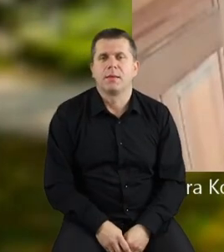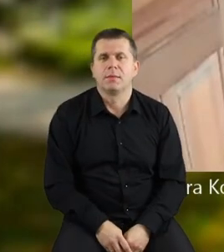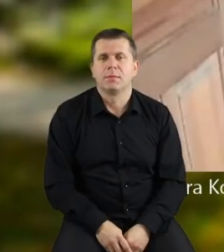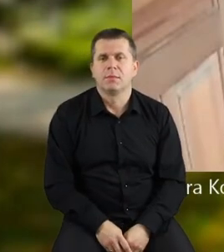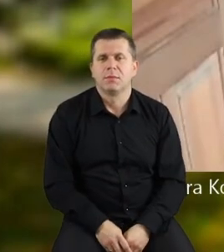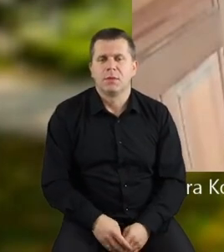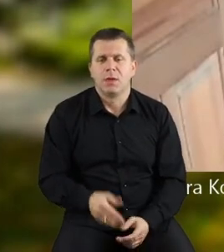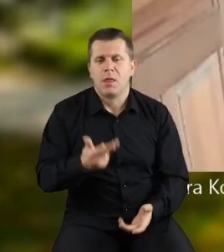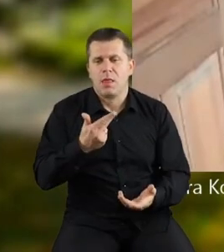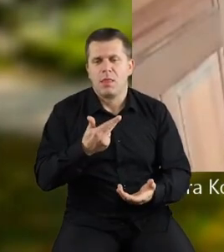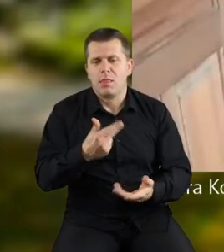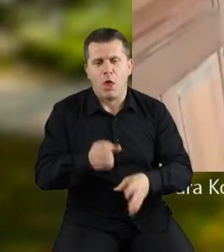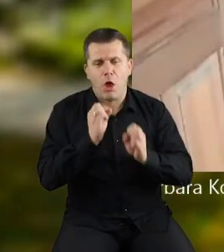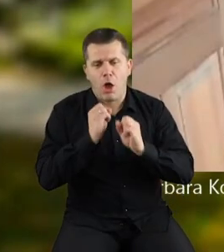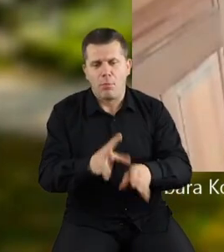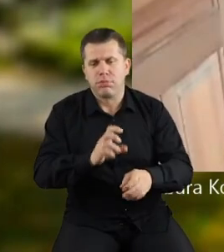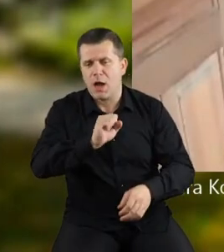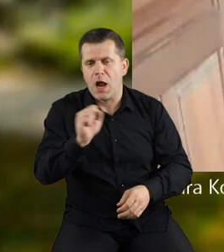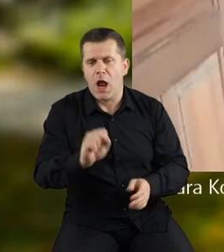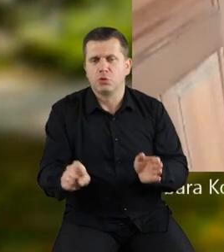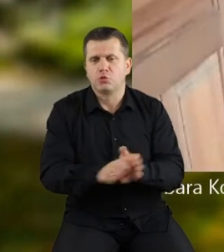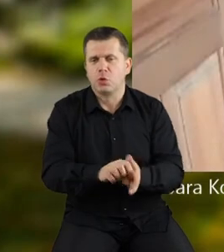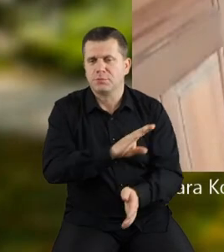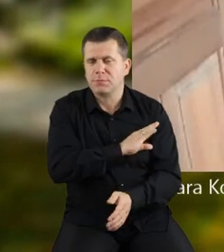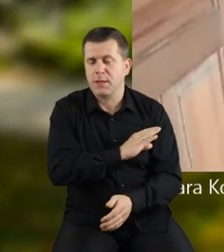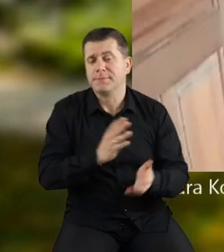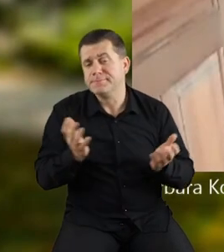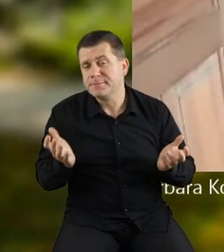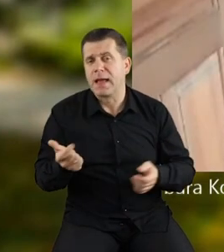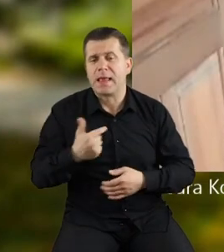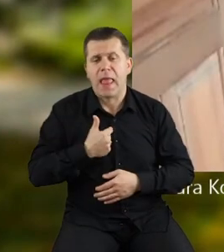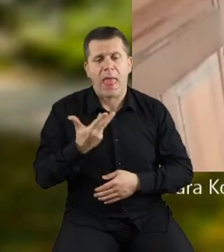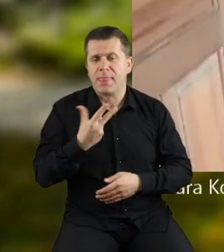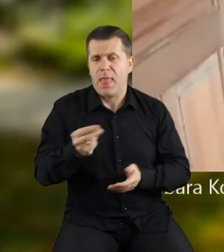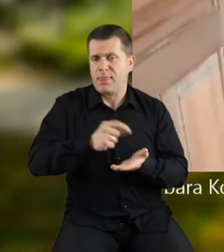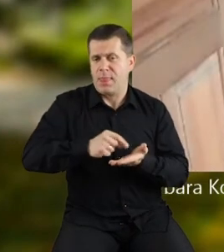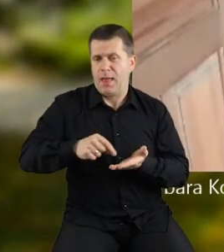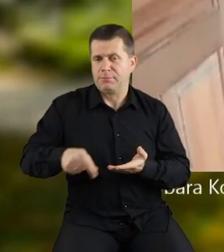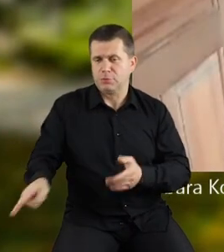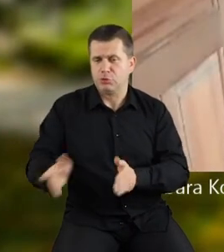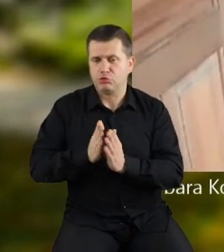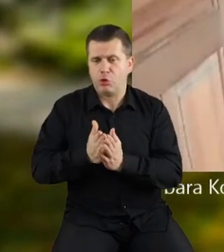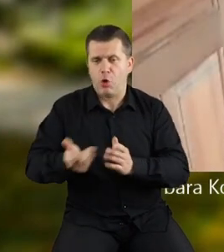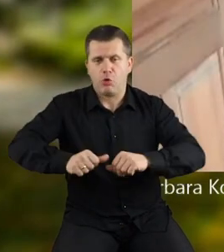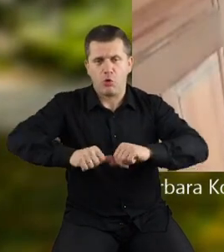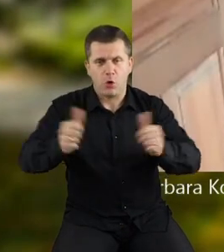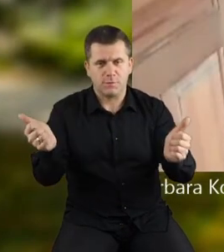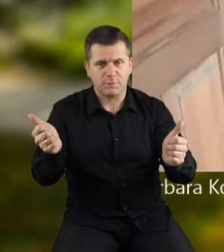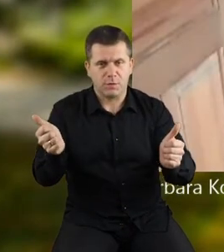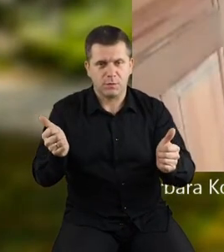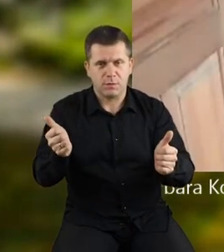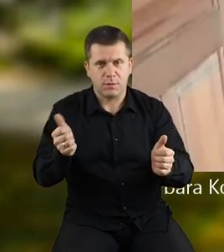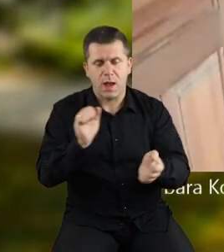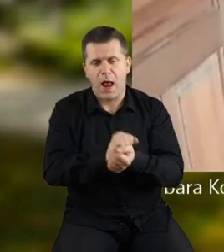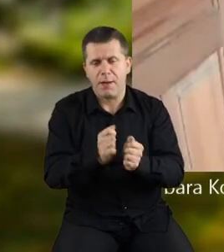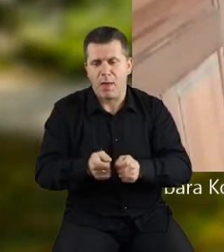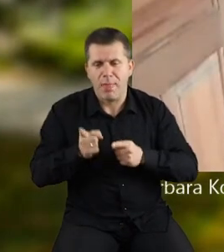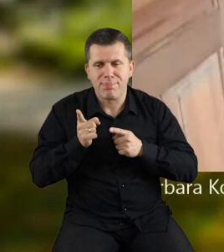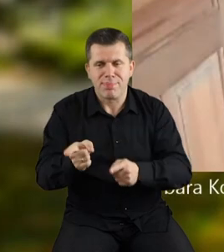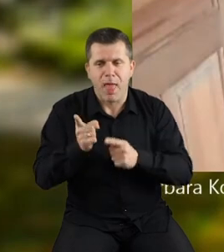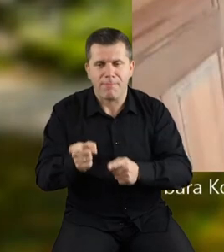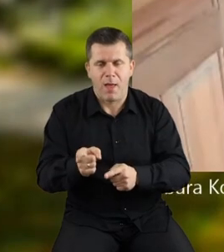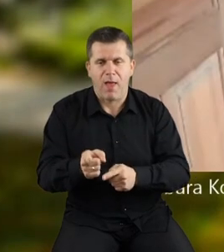przekonania, że nie opuszczę cię aż do śmierci. Tyle tylko, że ja nie napisałam książki rozwodowej